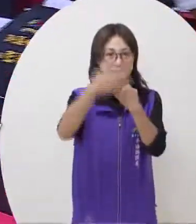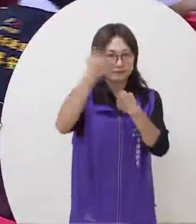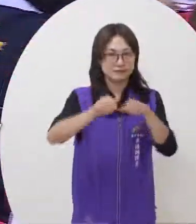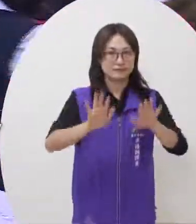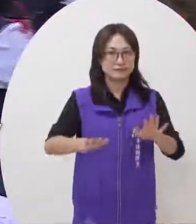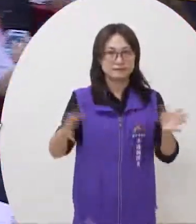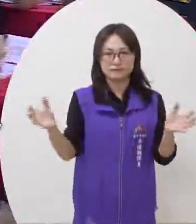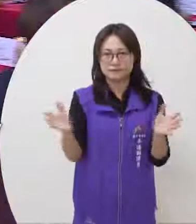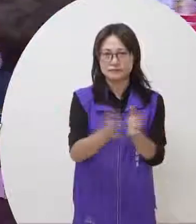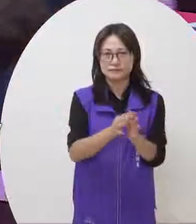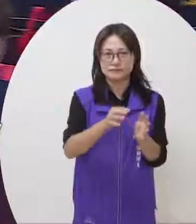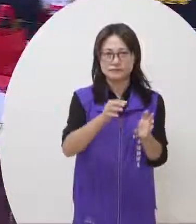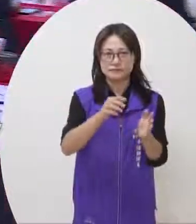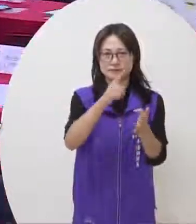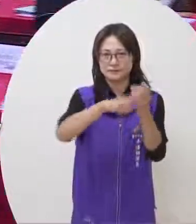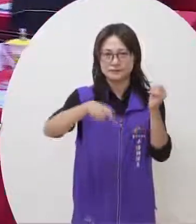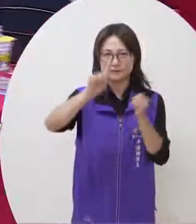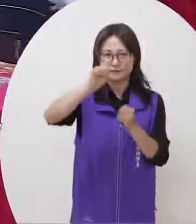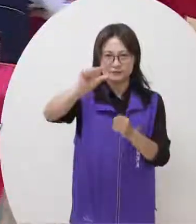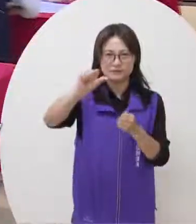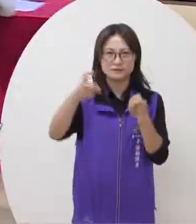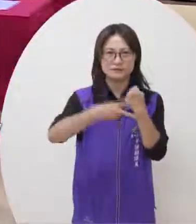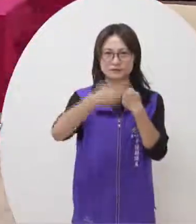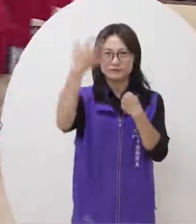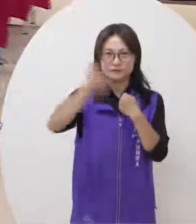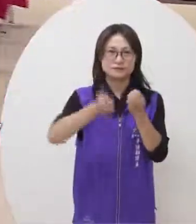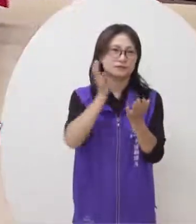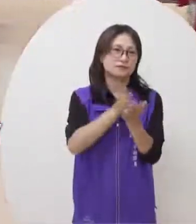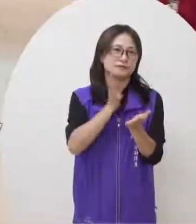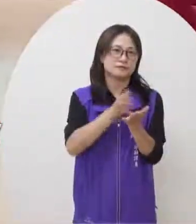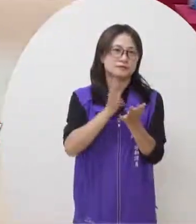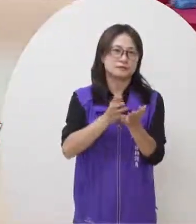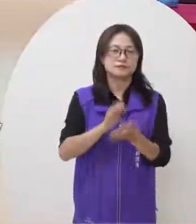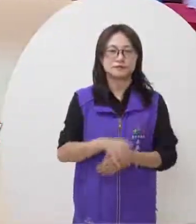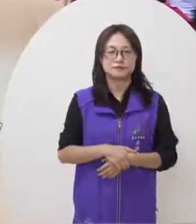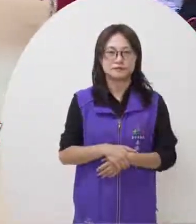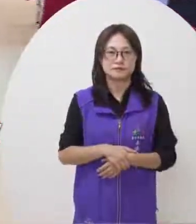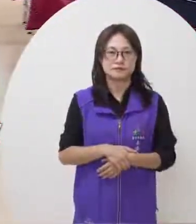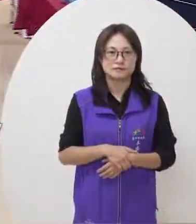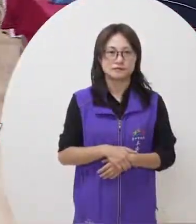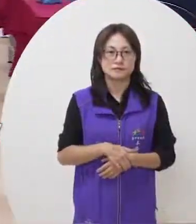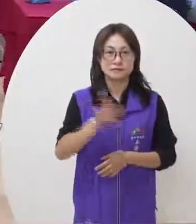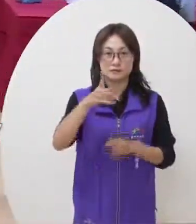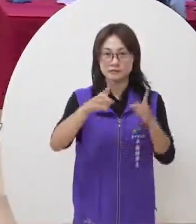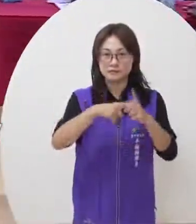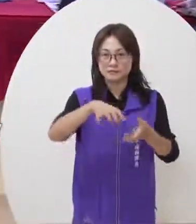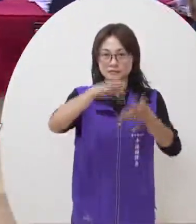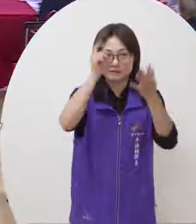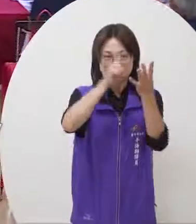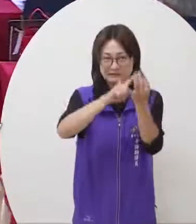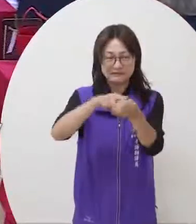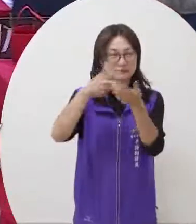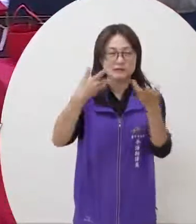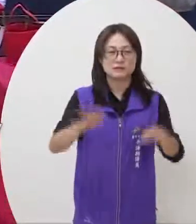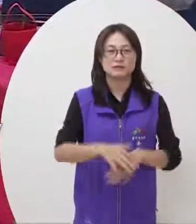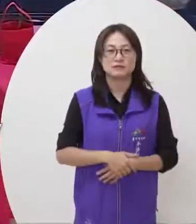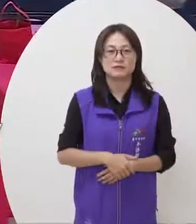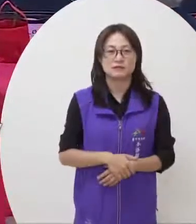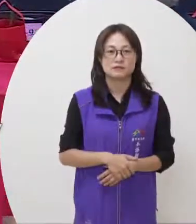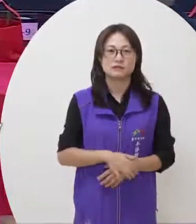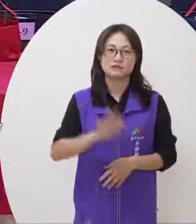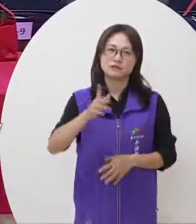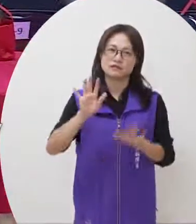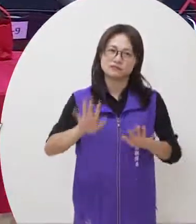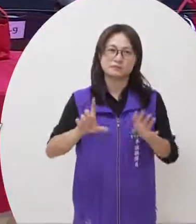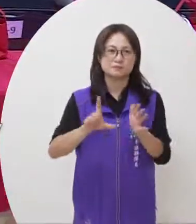有15个里长哈。那这个陆续的发言，那有的人提足济案例哈，那这样子，因为时间